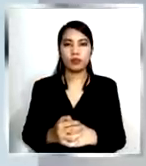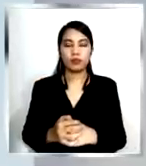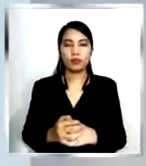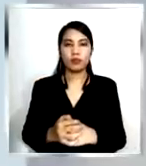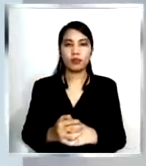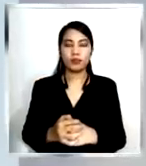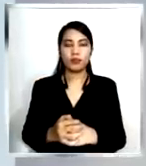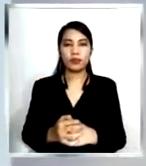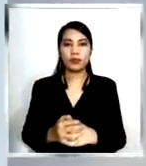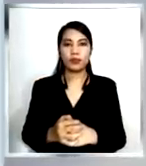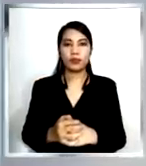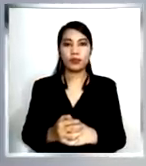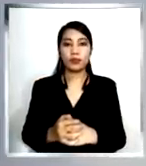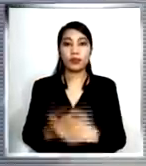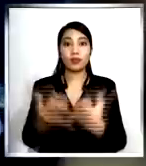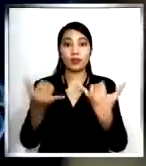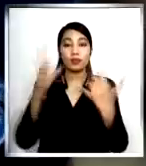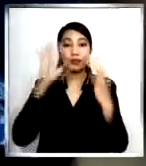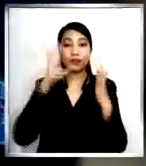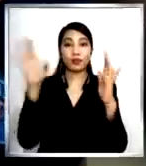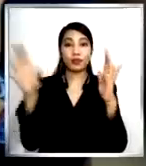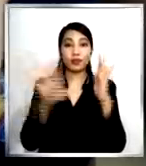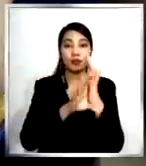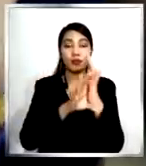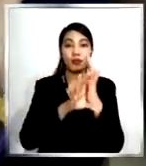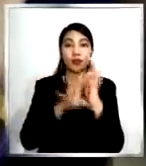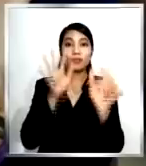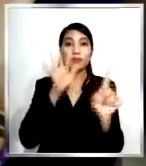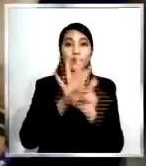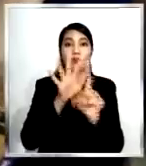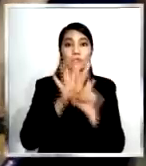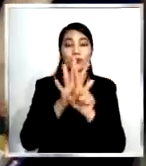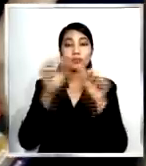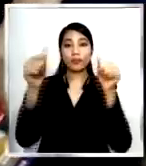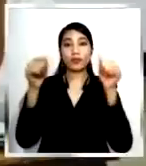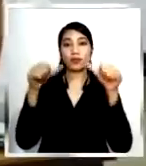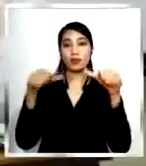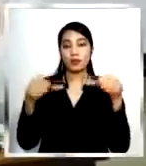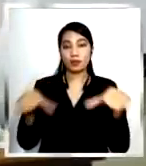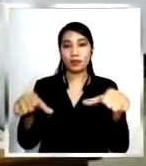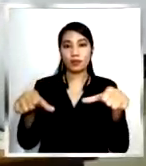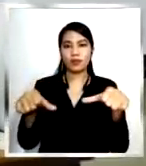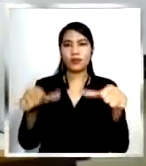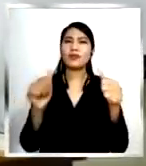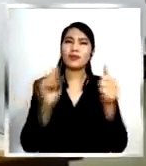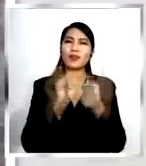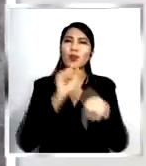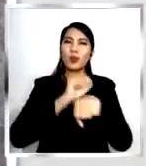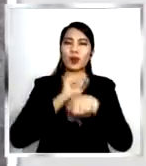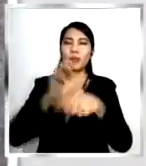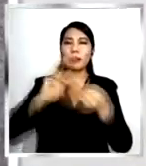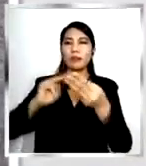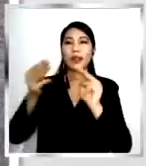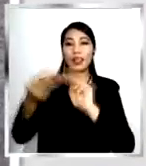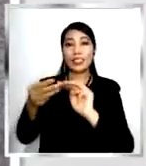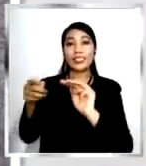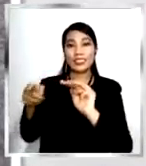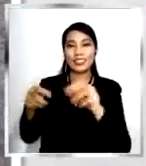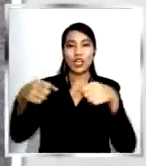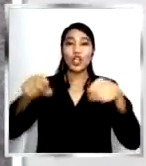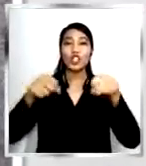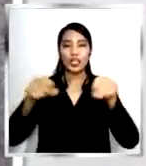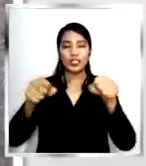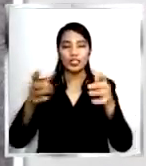Viral ang larawang ito ng delivery rider na si Ax Valerio na ipinost ng kapwa rider na si Christian Lawrence Nunez. Makikita si Ax sakay ng